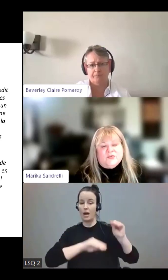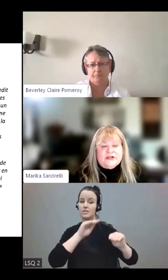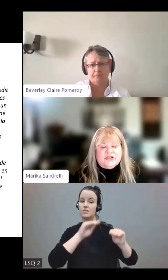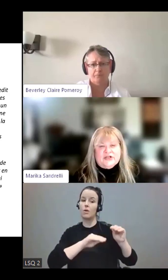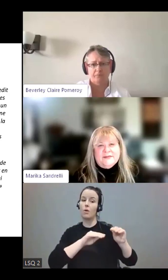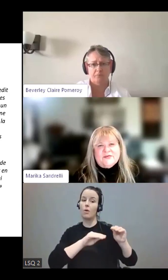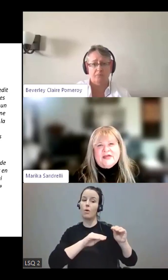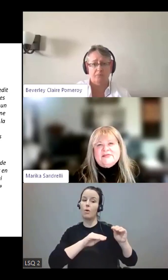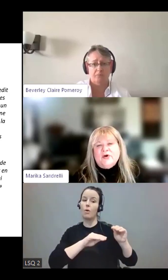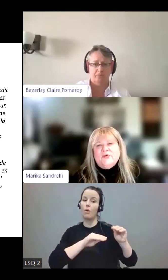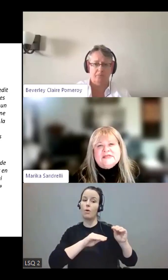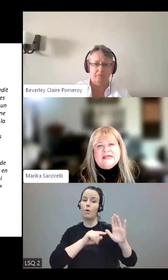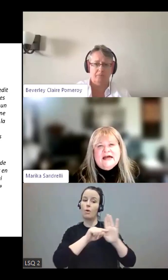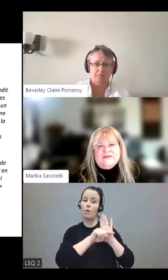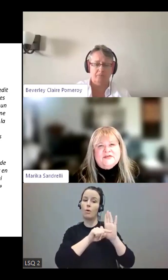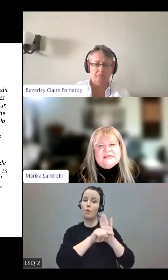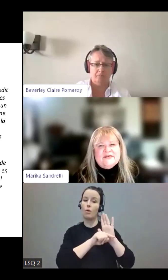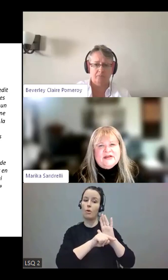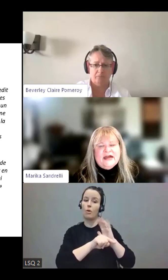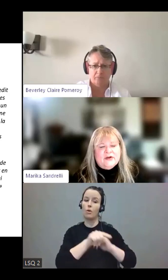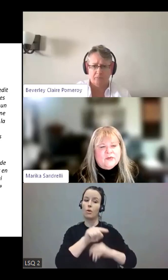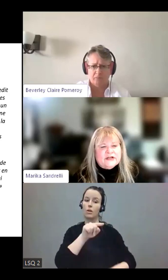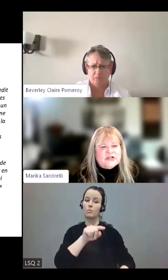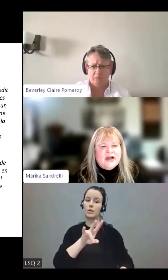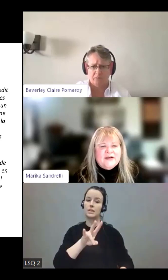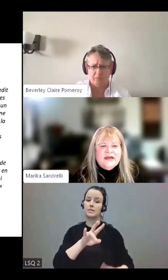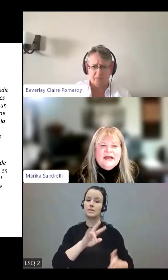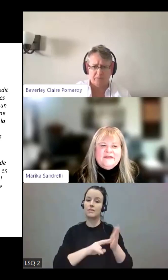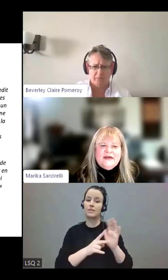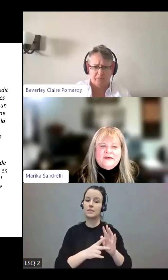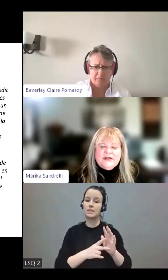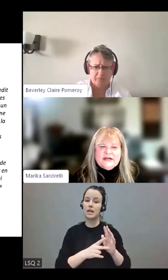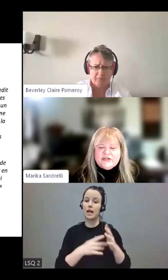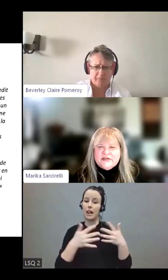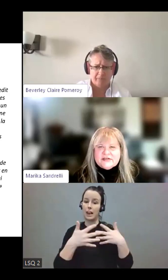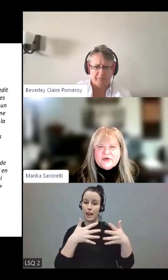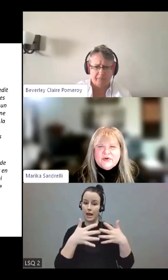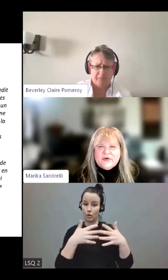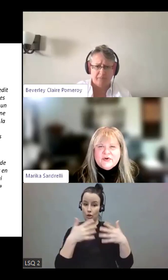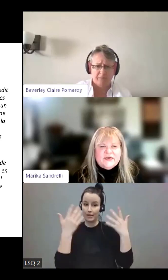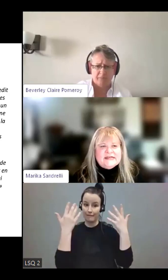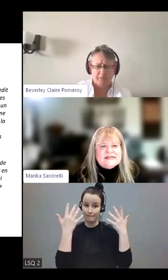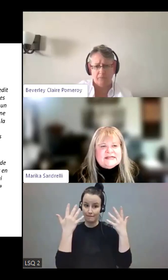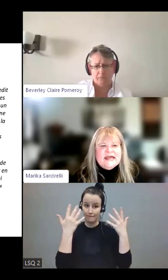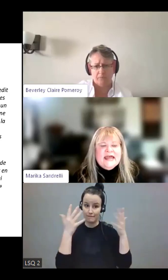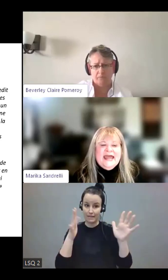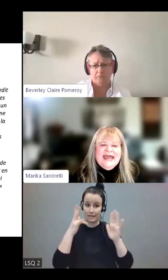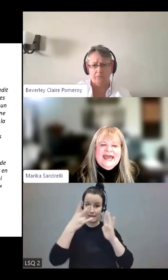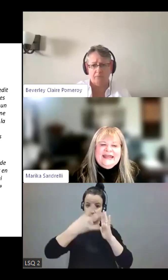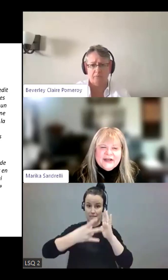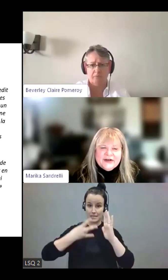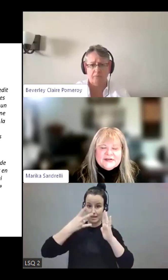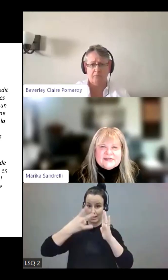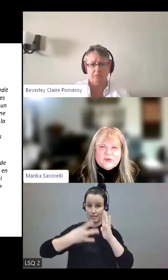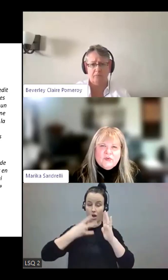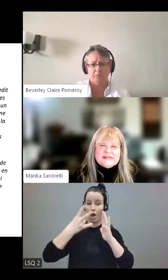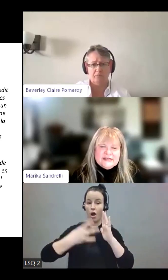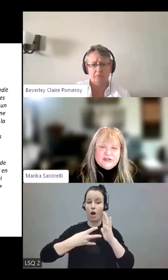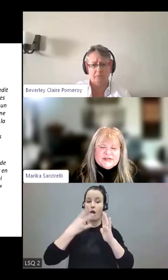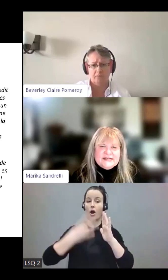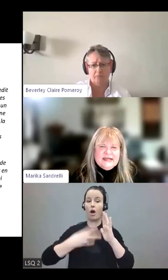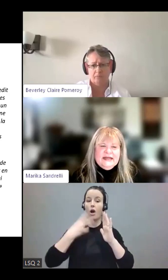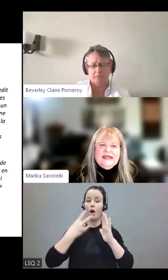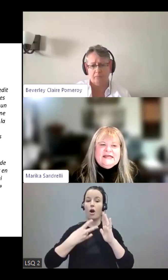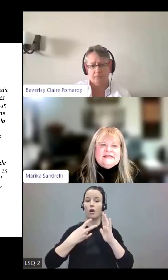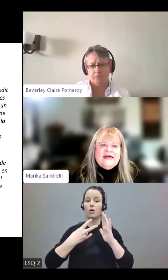après l'atelier de 7 heures, que les cotes de réduction ont diminué.